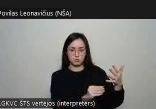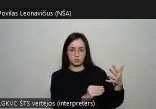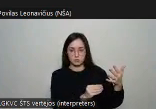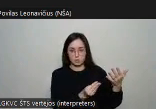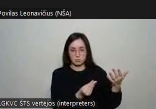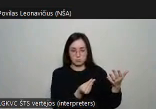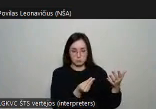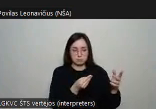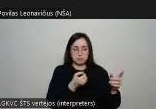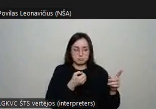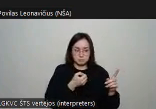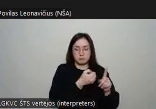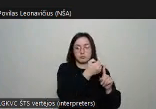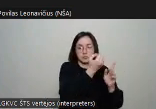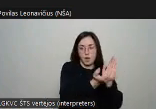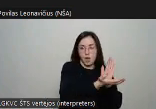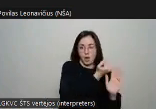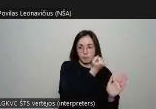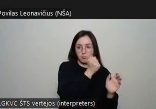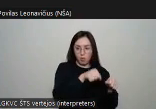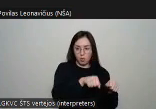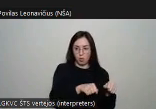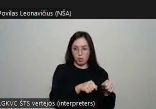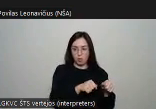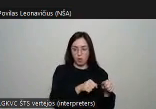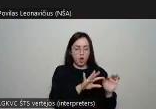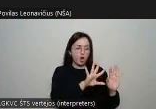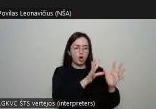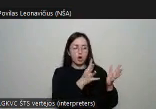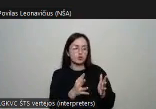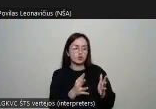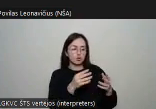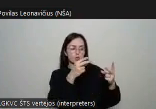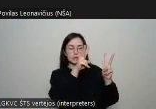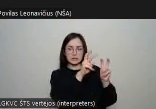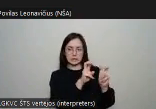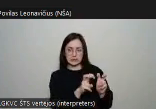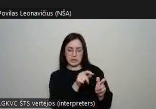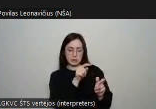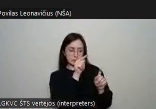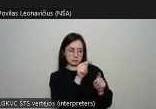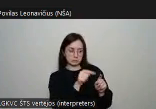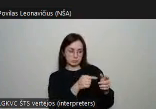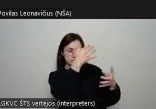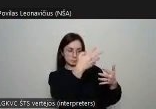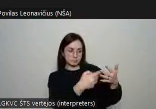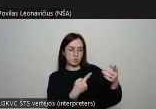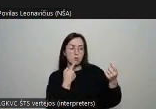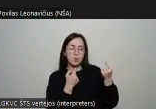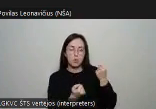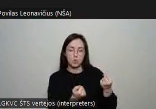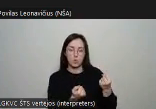visos įveikiamos. Nepastebėjom, neaptarėm konkrečių temų, kurios atrodytų sudėtingos.